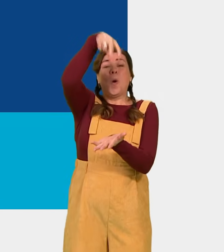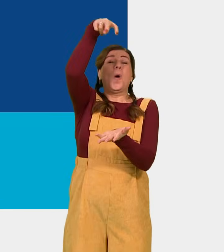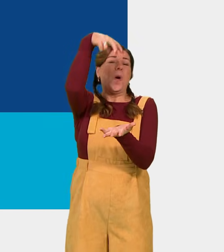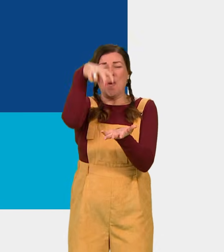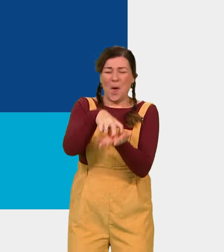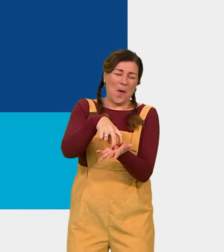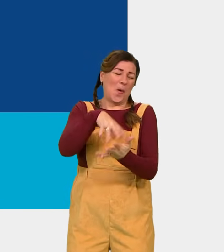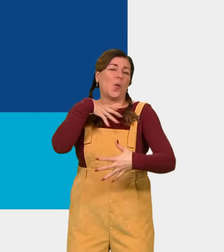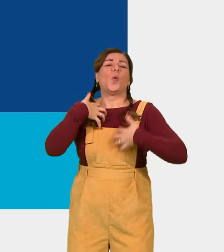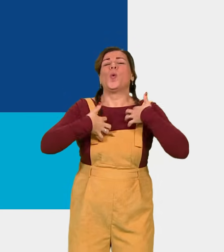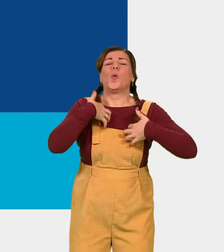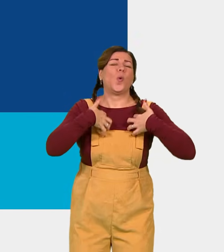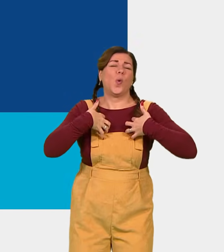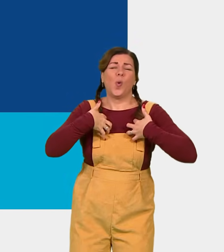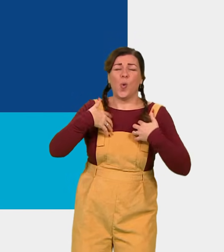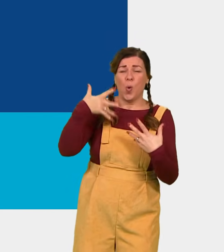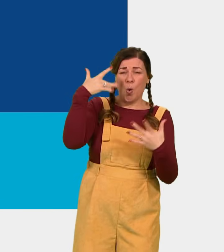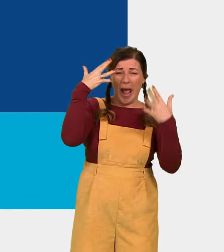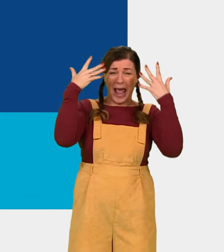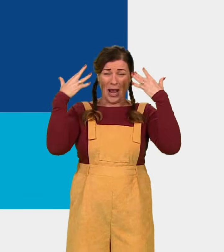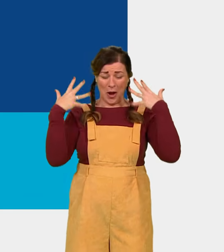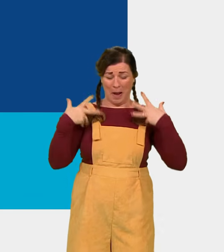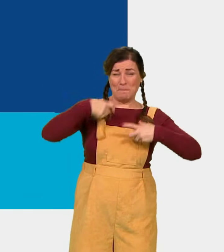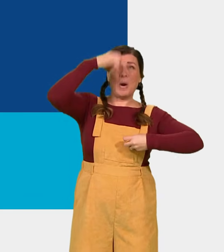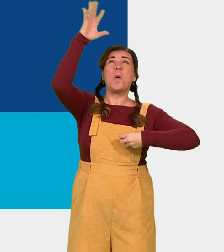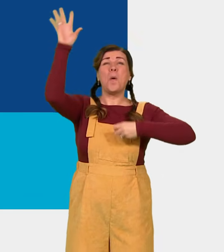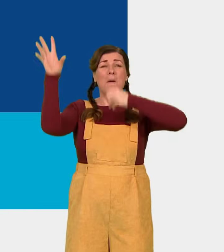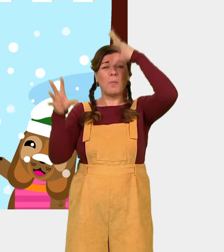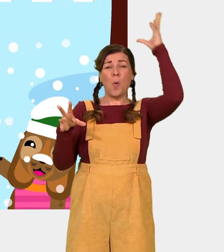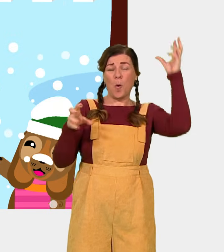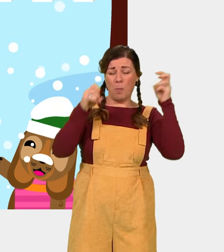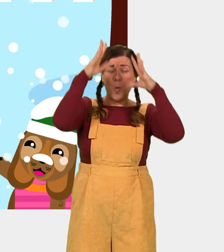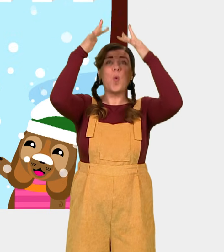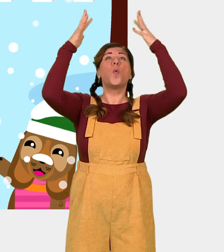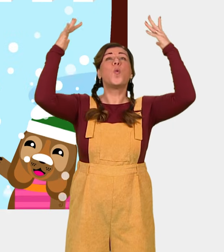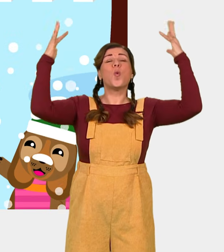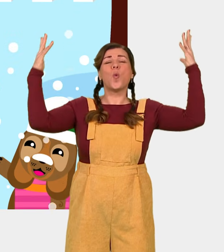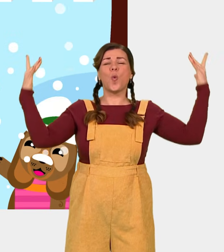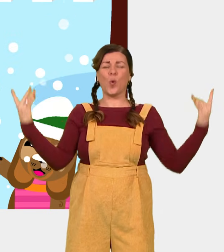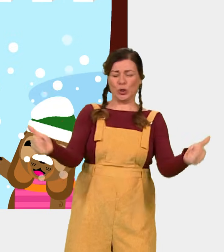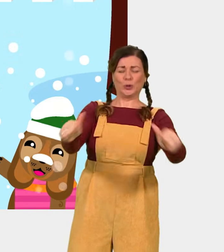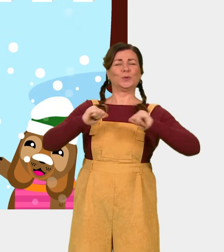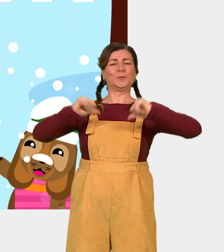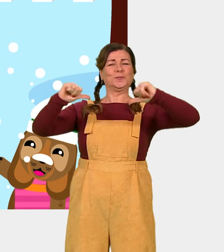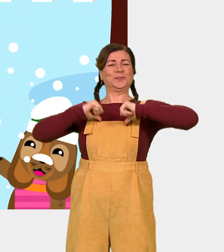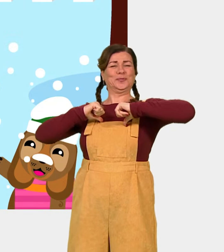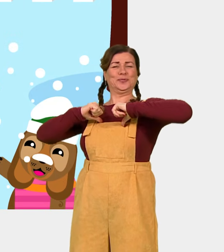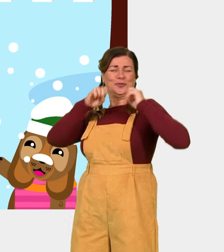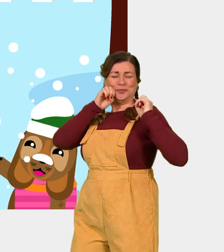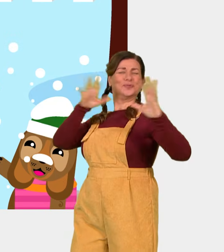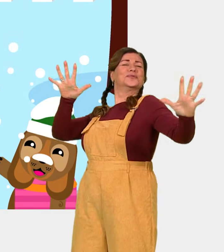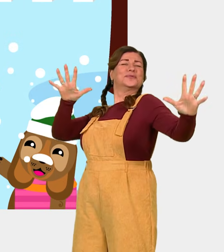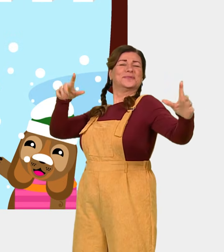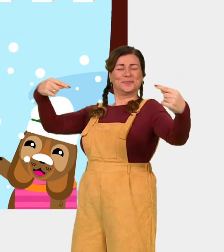giraff drigionus gan ysgwyd yr holl eira oddi arni. Dyma fi, bloeddiodd